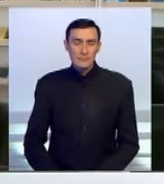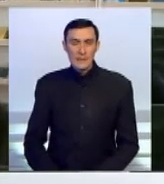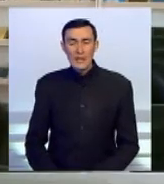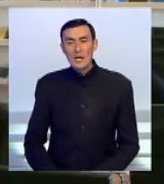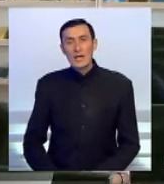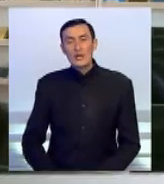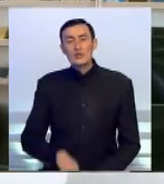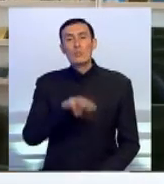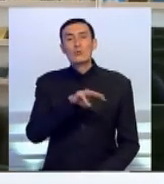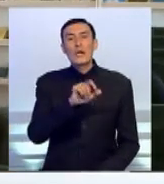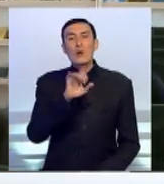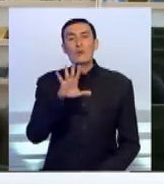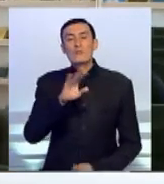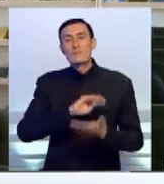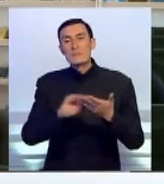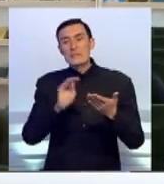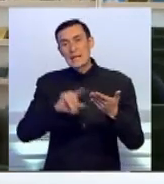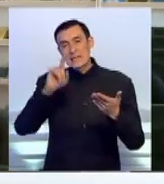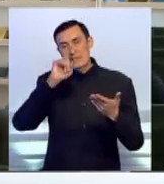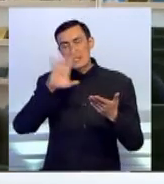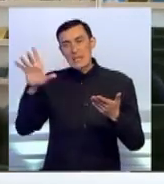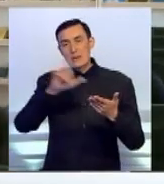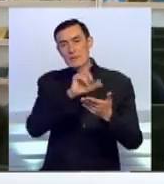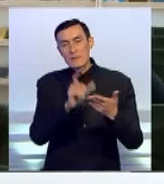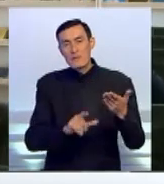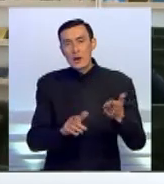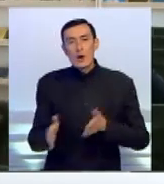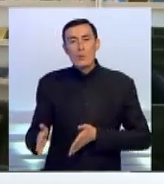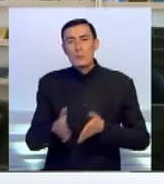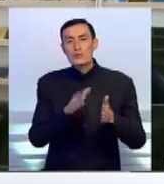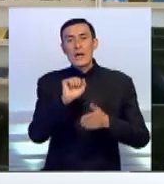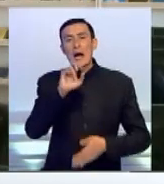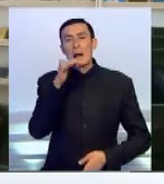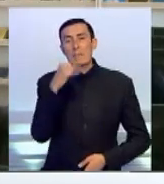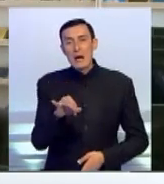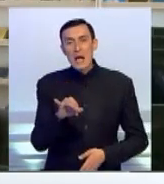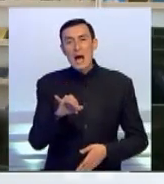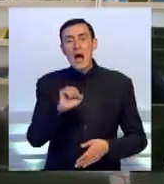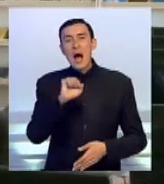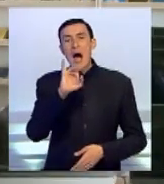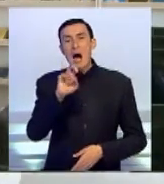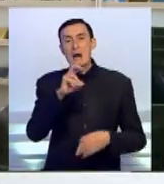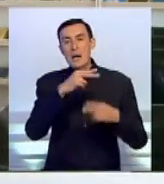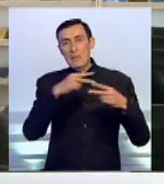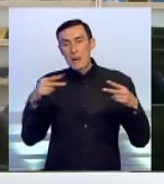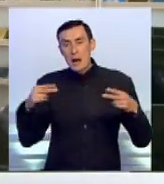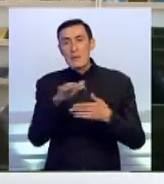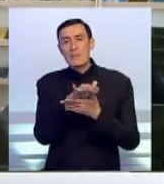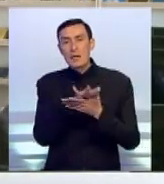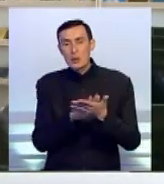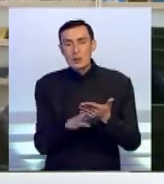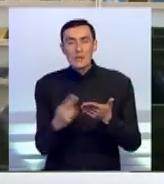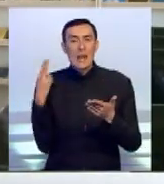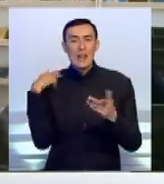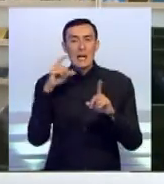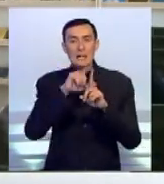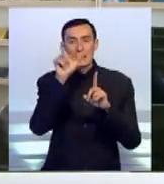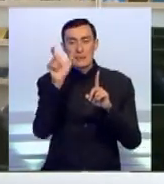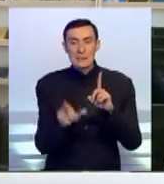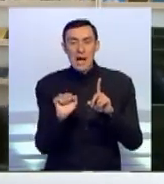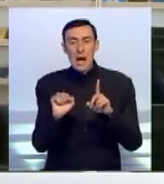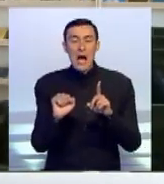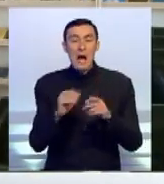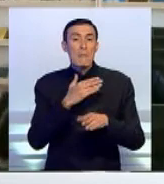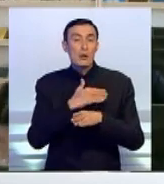Еще Мухтар Ауэзов начинал писать известное произведение «Путь Абая» арабской вязью, продолжил латиницей, а завершал его уже на кириллице. Ему не